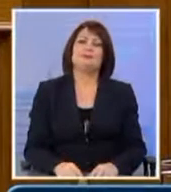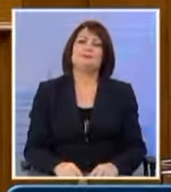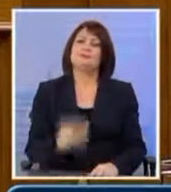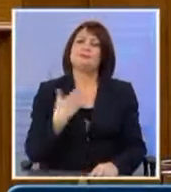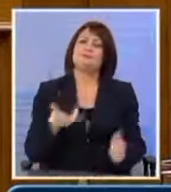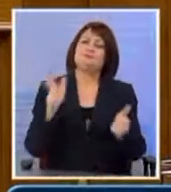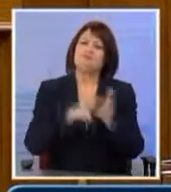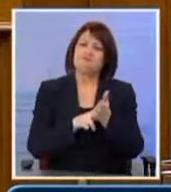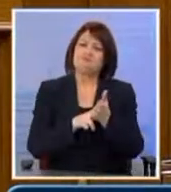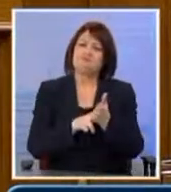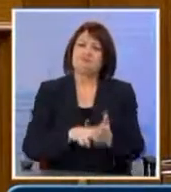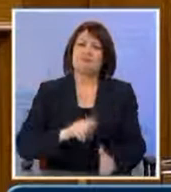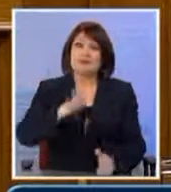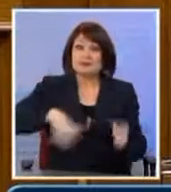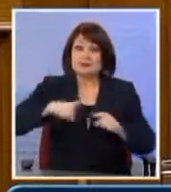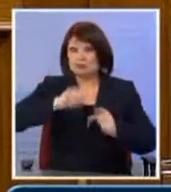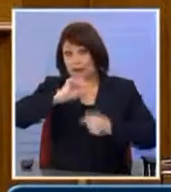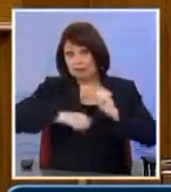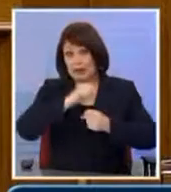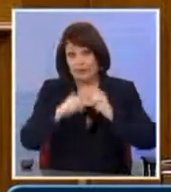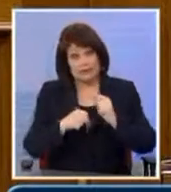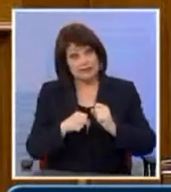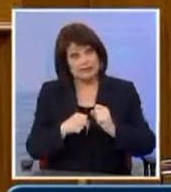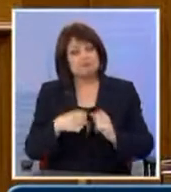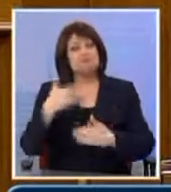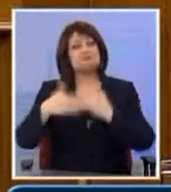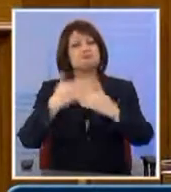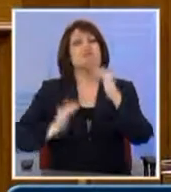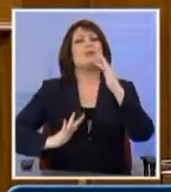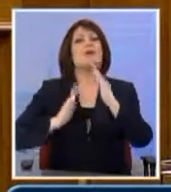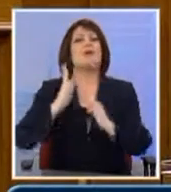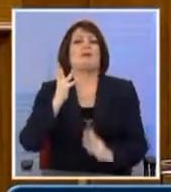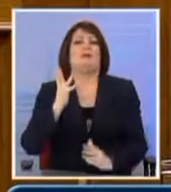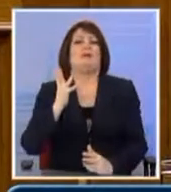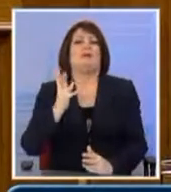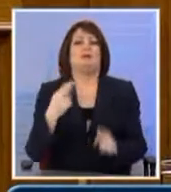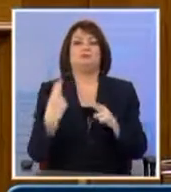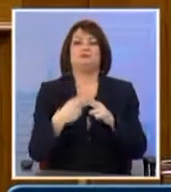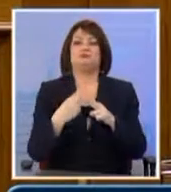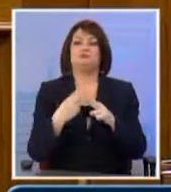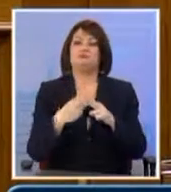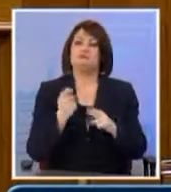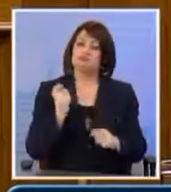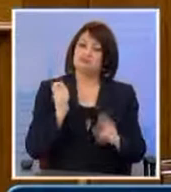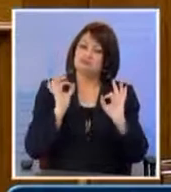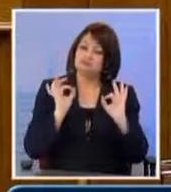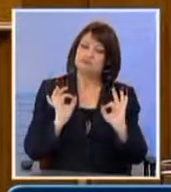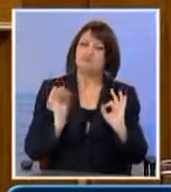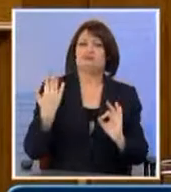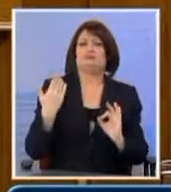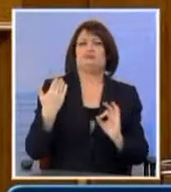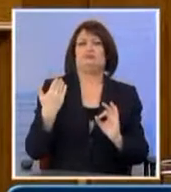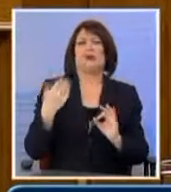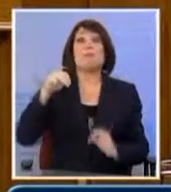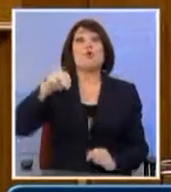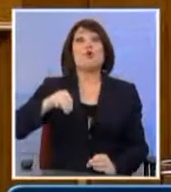Η επικύρωση όμως της τεράστιας εθνικής προσπάθειας είναι η σταδιακή αναβάθμιση του αξιόχρεου της χώρας μας, με τελευταία εξέλιξη την αναβάθμιση από